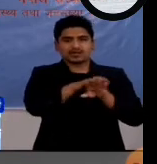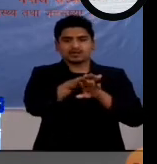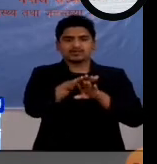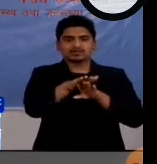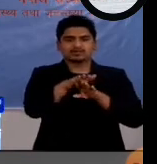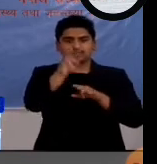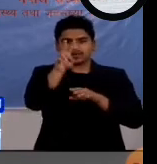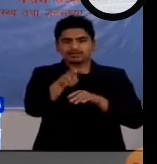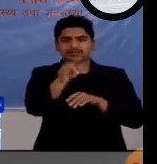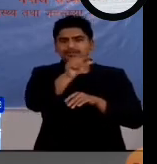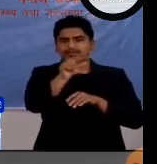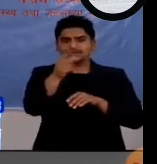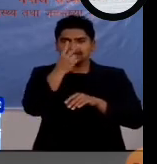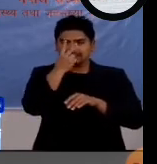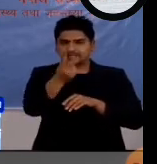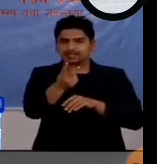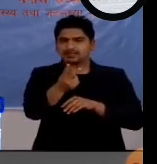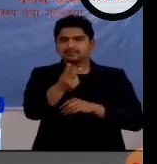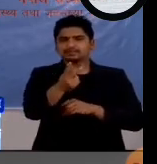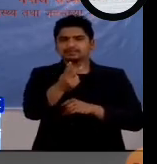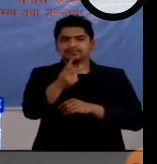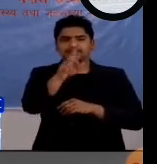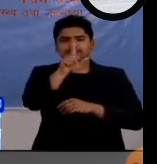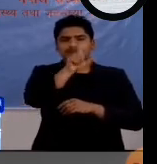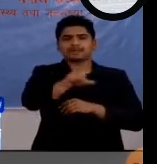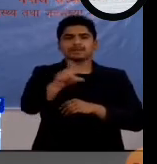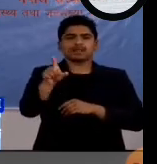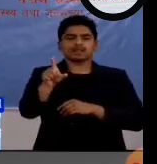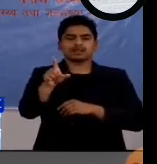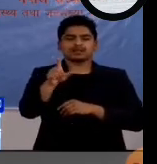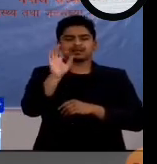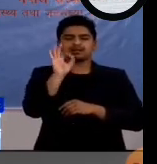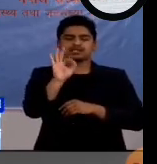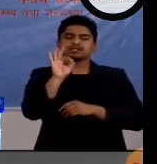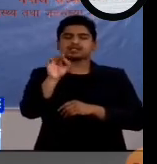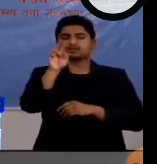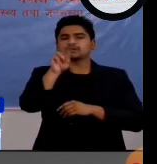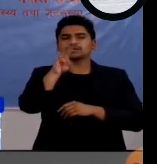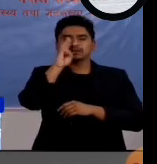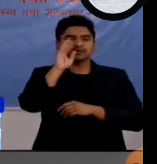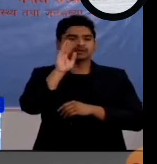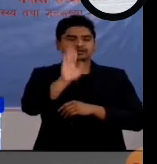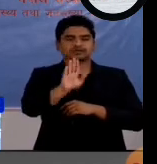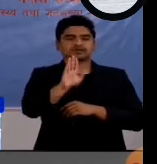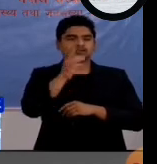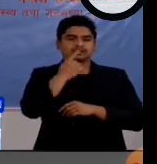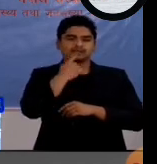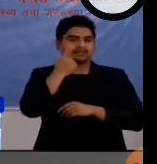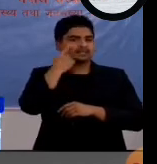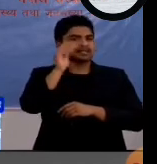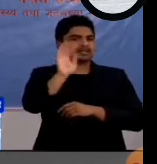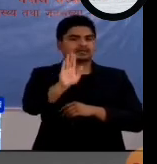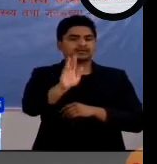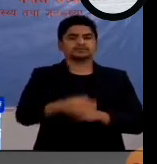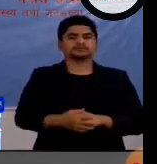उहाँहरूको अवस्थाको कुरालाई हेरेर नेपाल ठिकै स्थितिमा रहेको देखिएको छ।